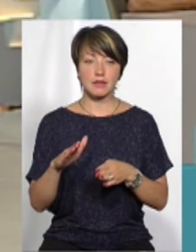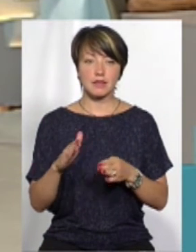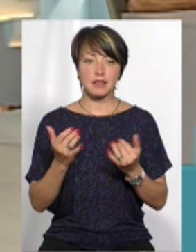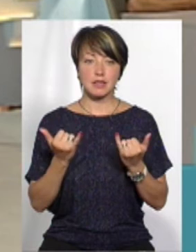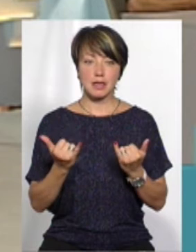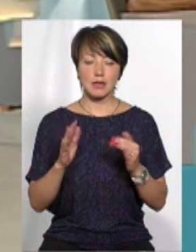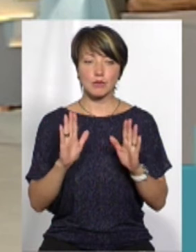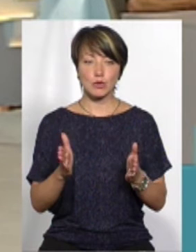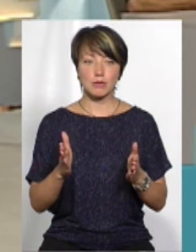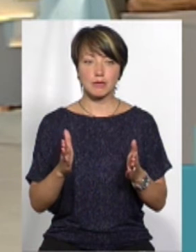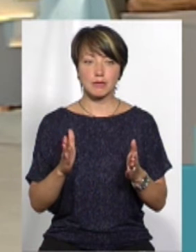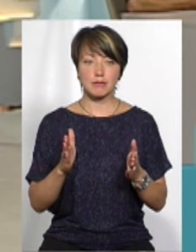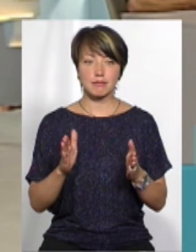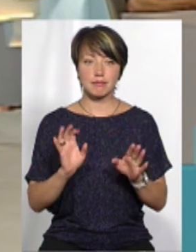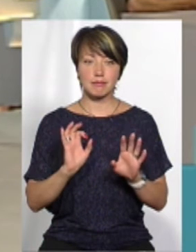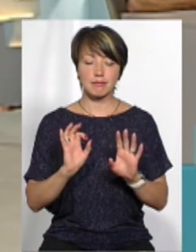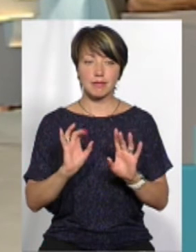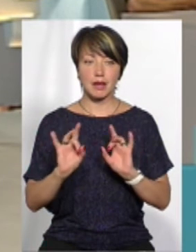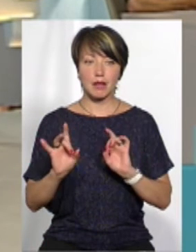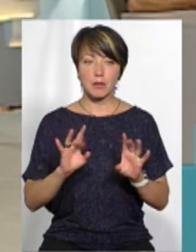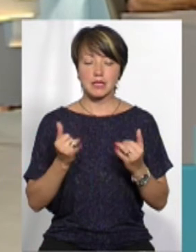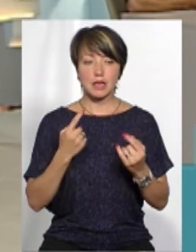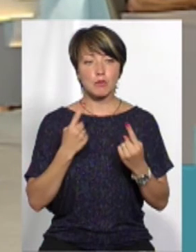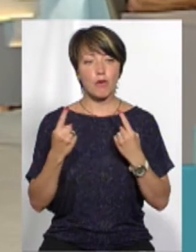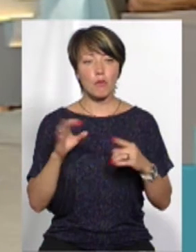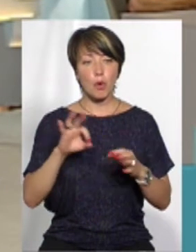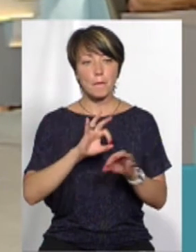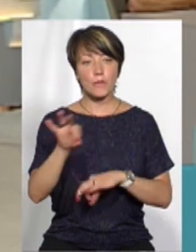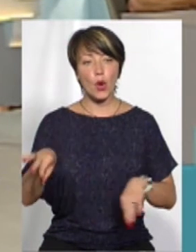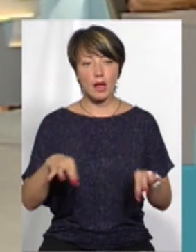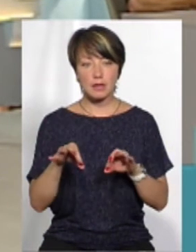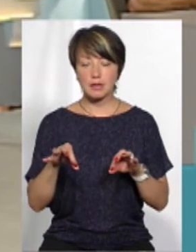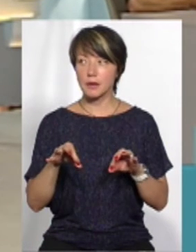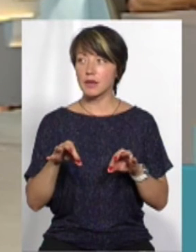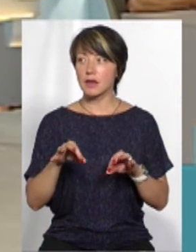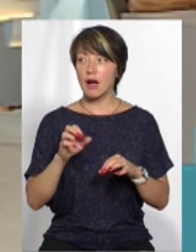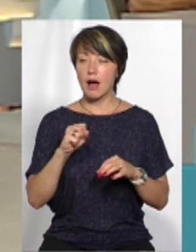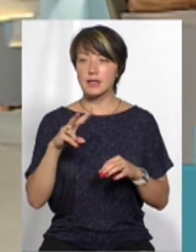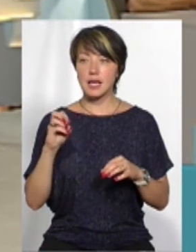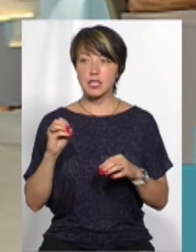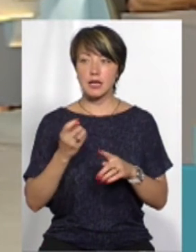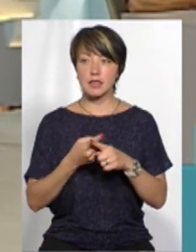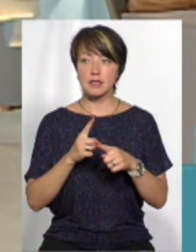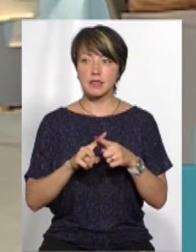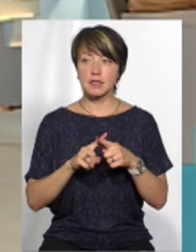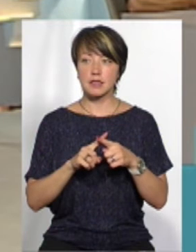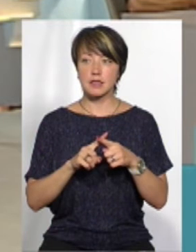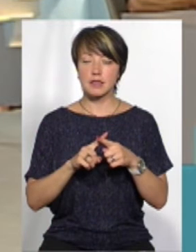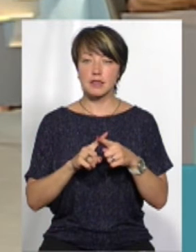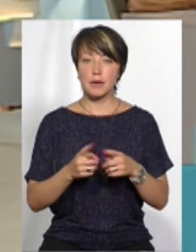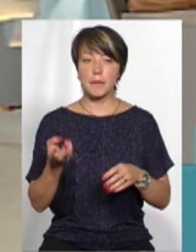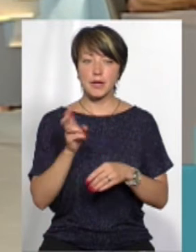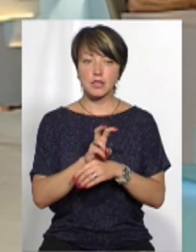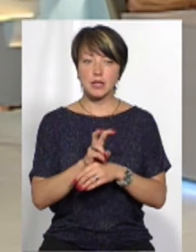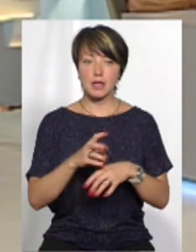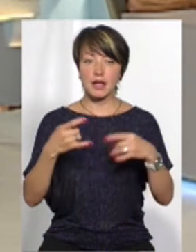будемо презентувати їх на фестивалі модні. Зараз ми поговоримо про проєкт, але перед тим я хотів зауважити, що ви прийшли